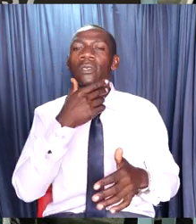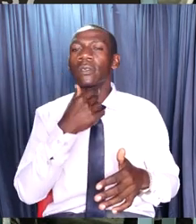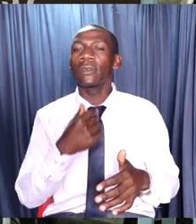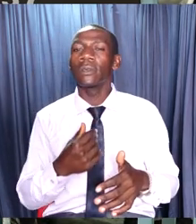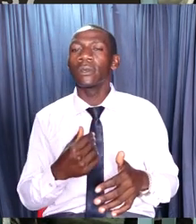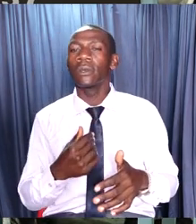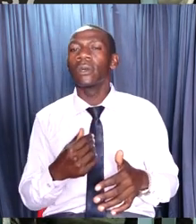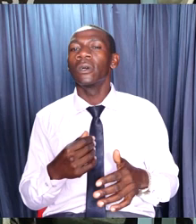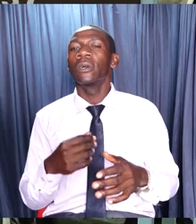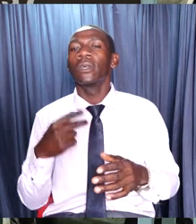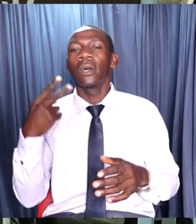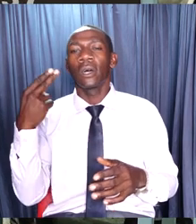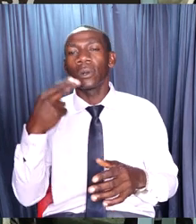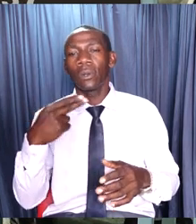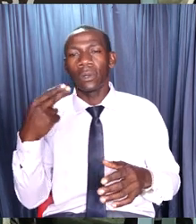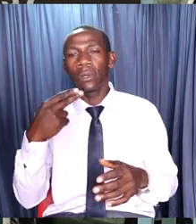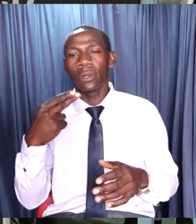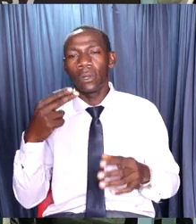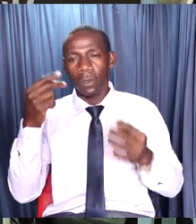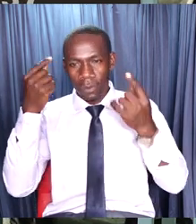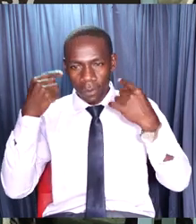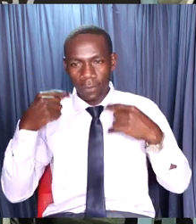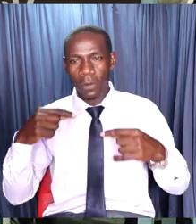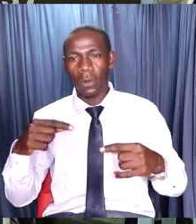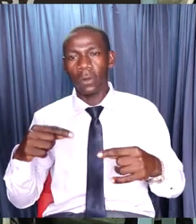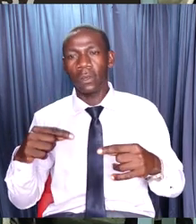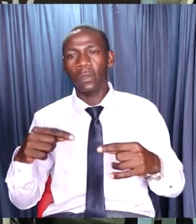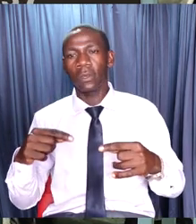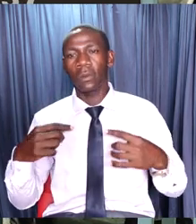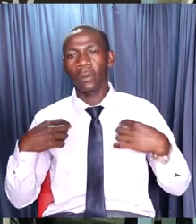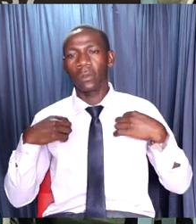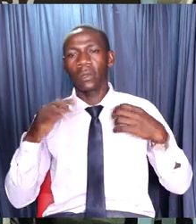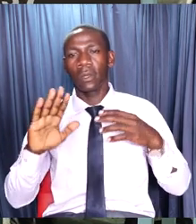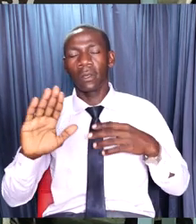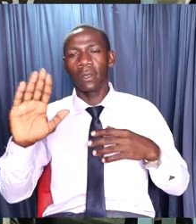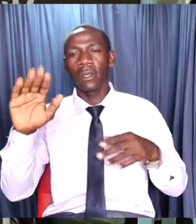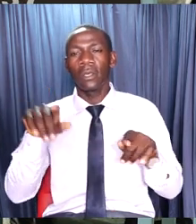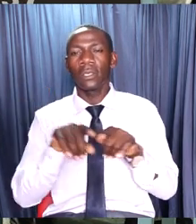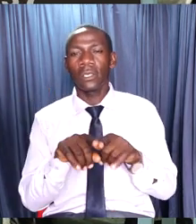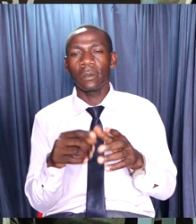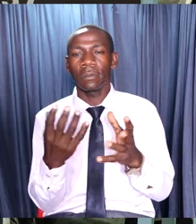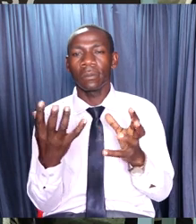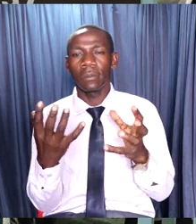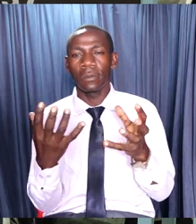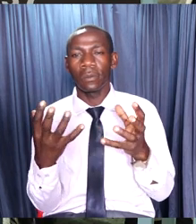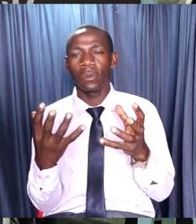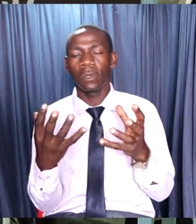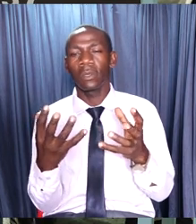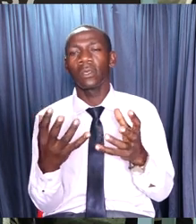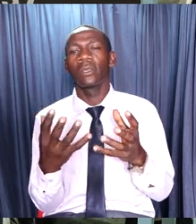ndevuni, ndevu za Haruni. Yashukayo mpaka upindo wa mavazi yake. Kama umande wa